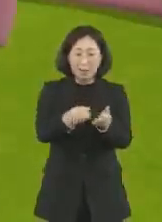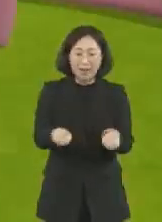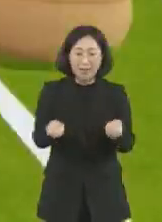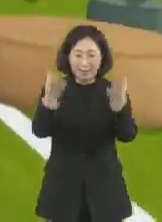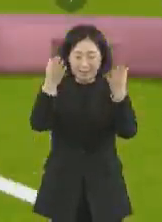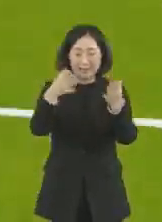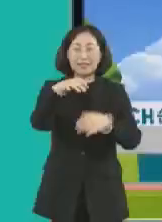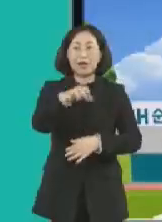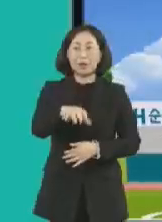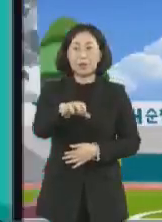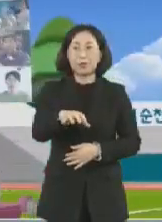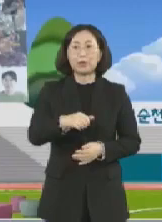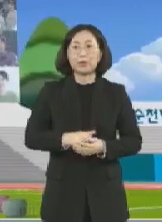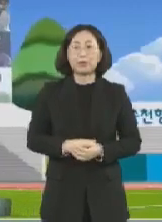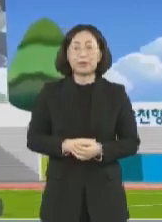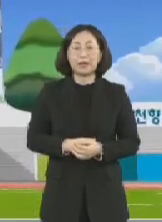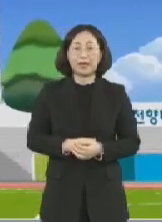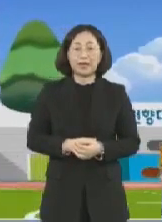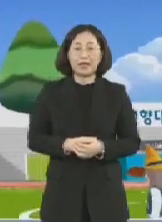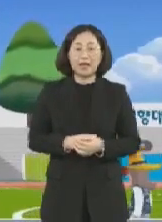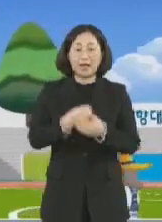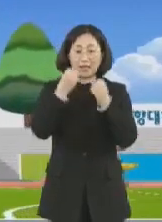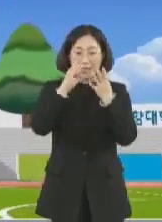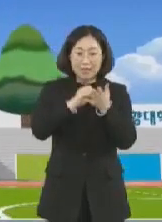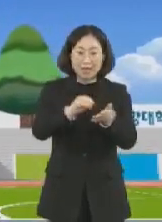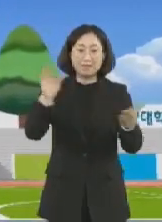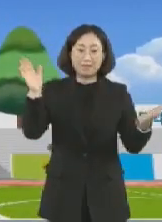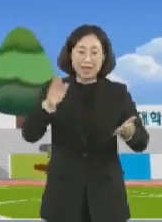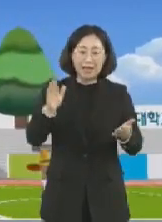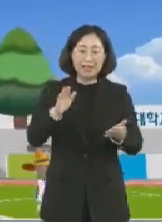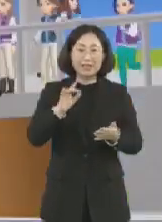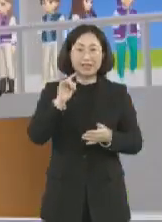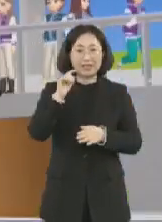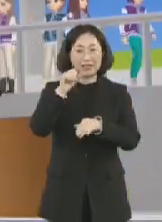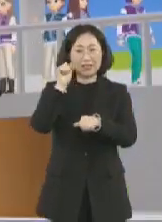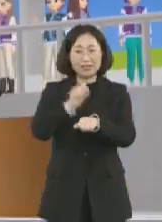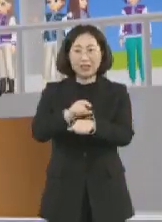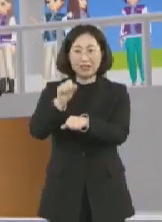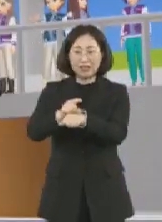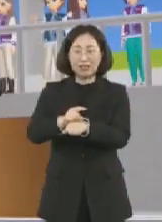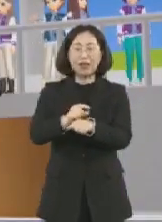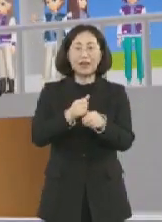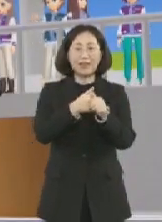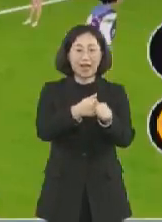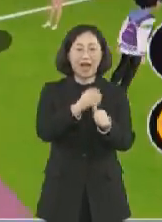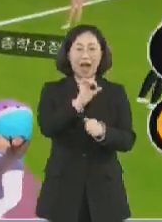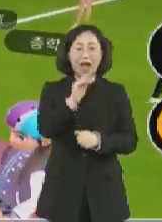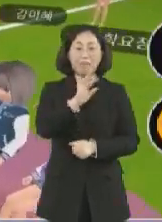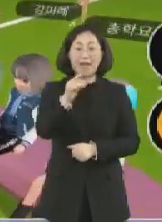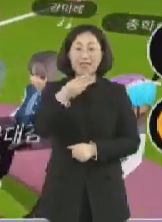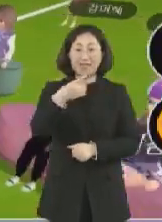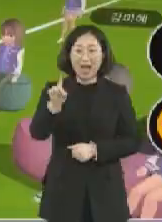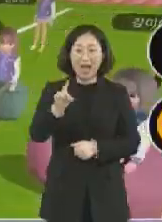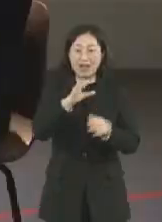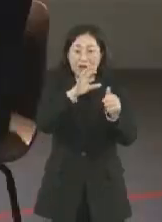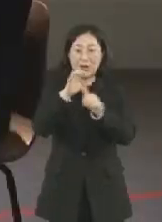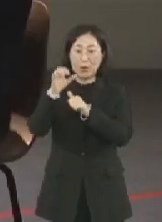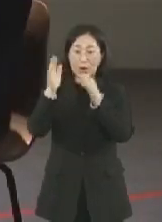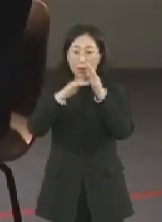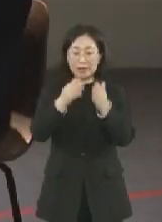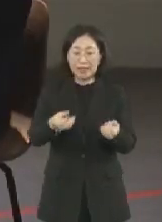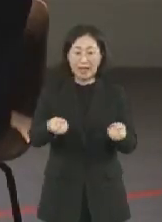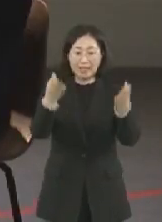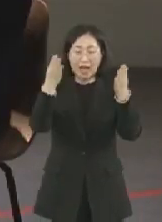활용했습니다 신입생들은 개성 있게 꾸민 아바타 를 활용해 가상의 대학 캠퍼스에서 공식 행사에 참여하고